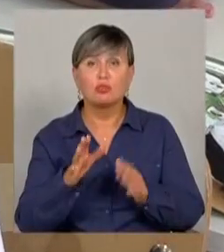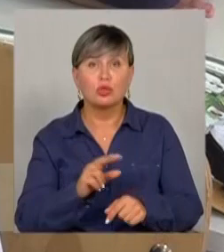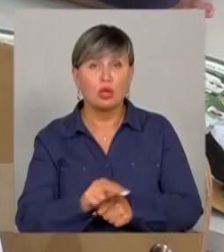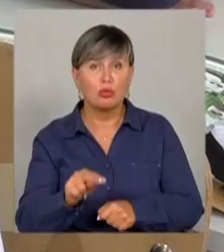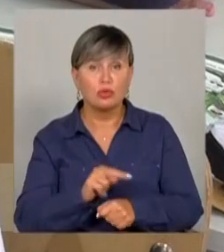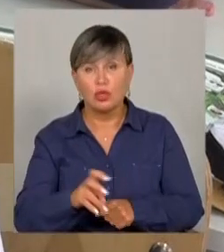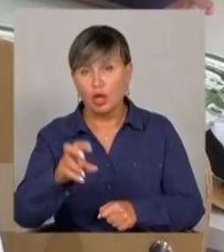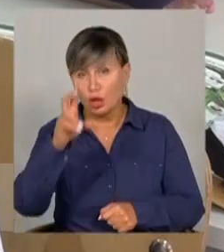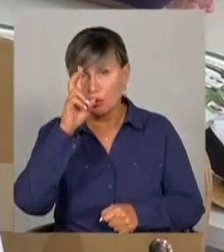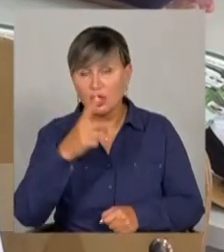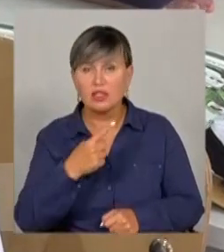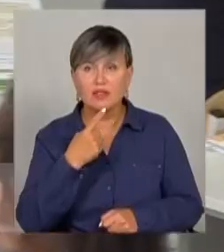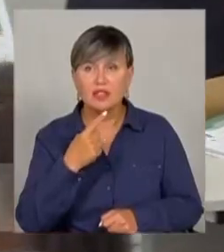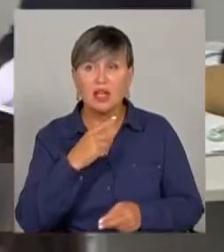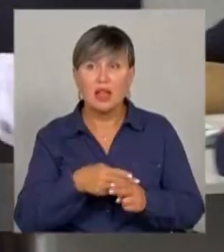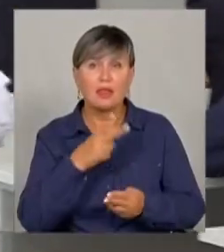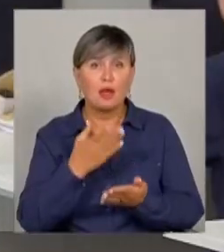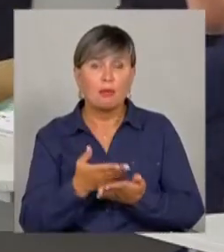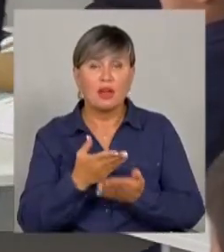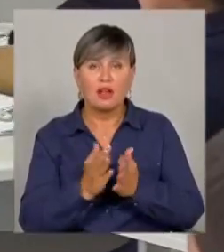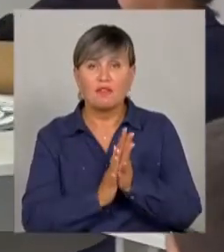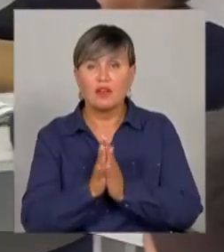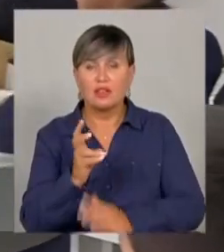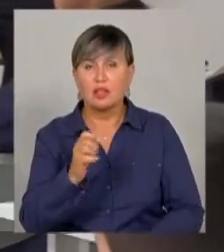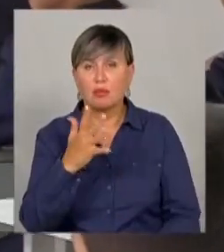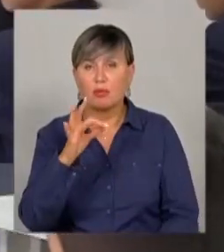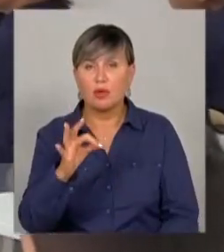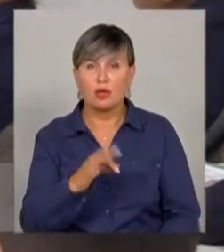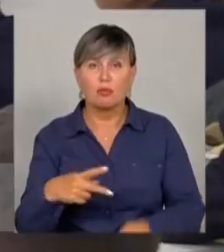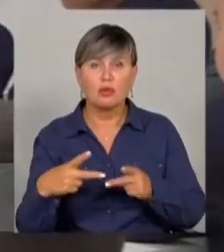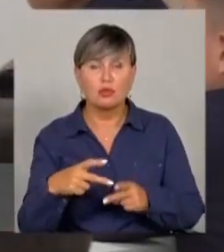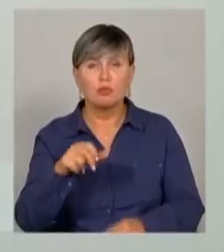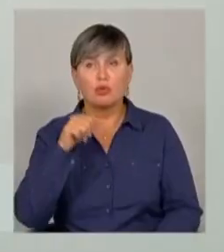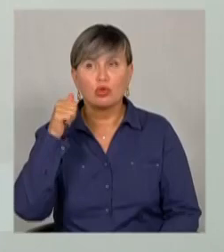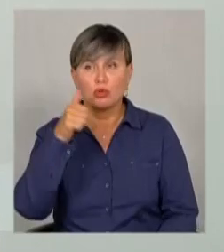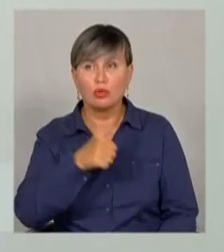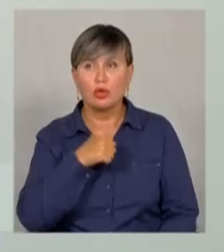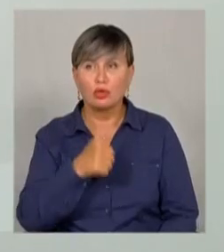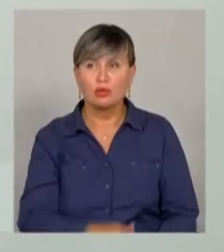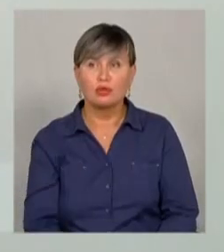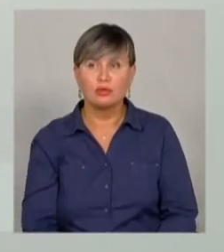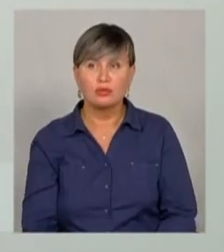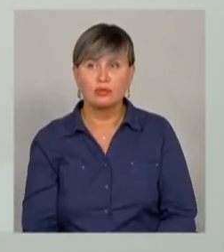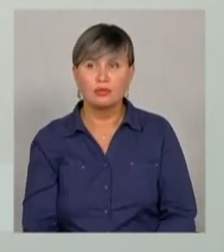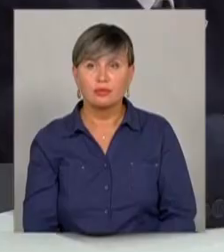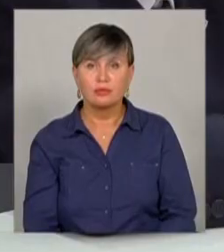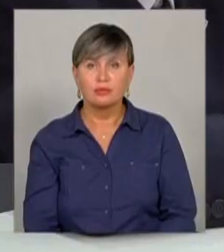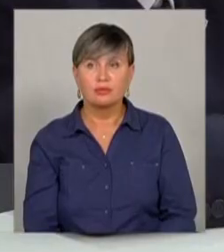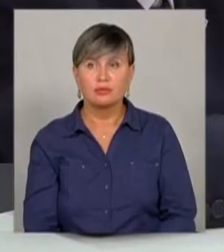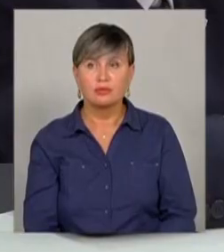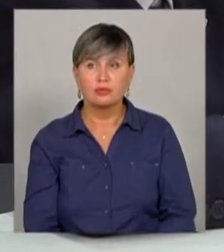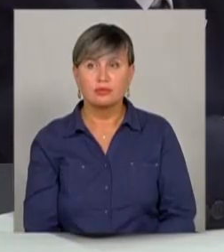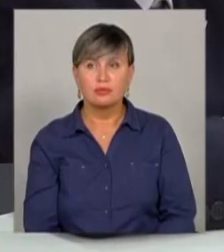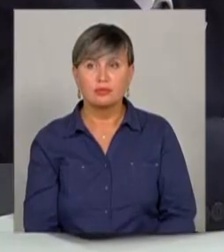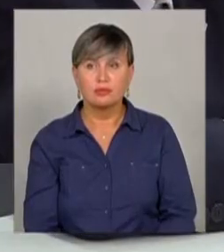обучаться на государственном языке. Этот показатель вырос на 5% по сравнению с прошлым годом. Дина Жанабекова, Умер Ануарбек, Дания